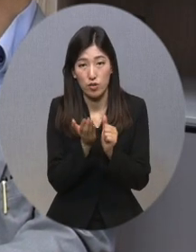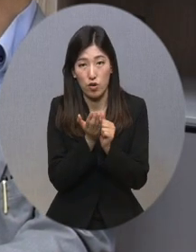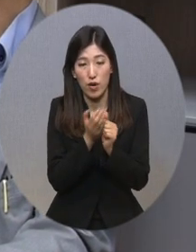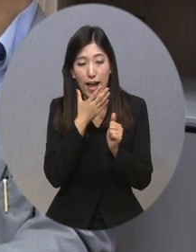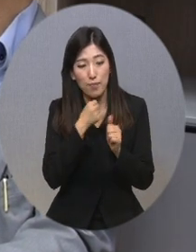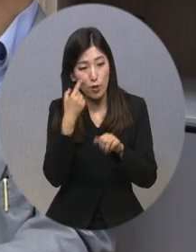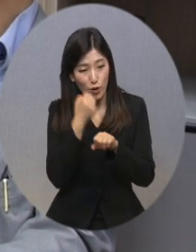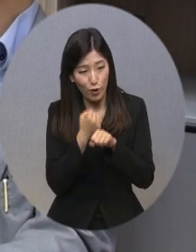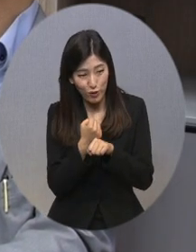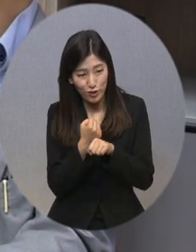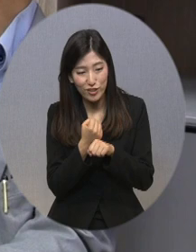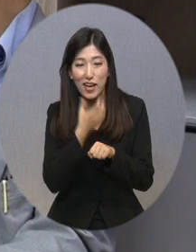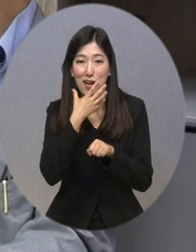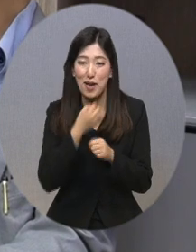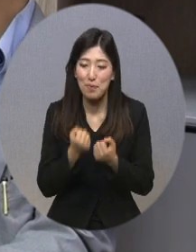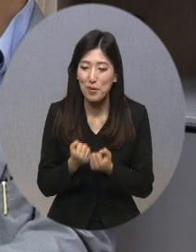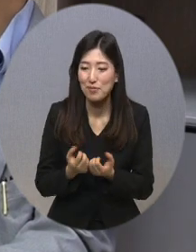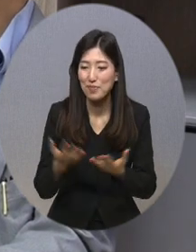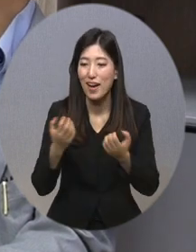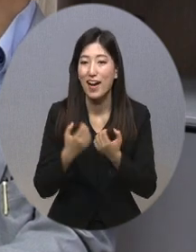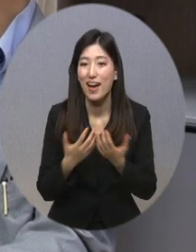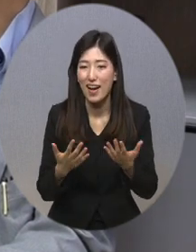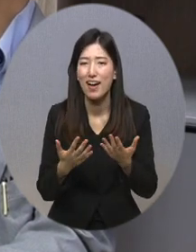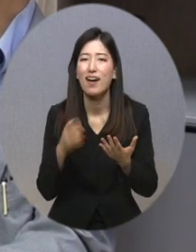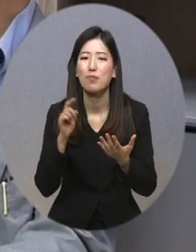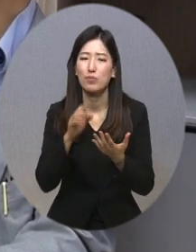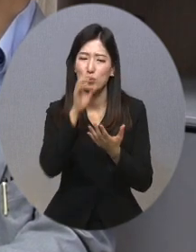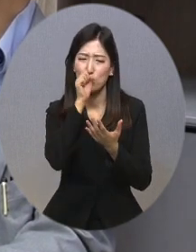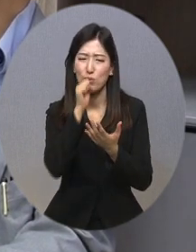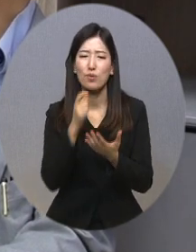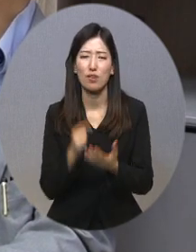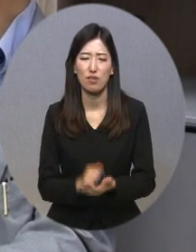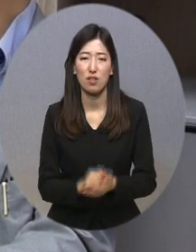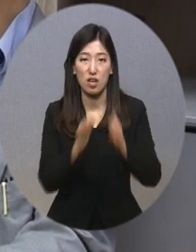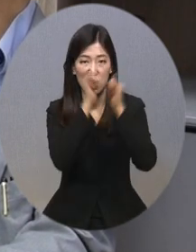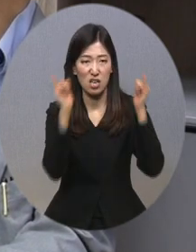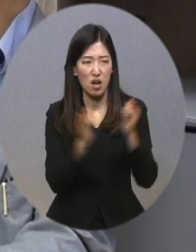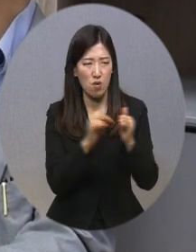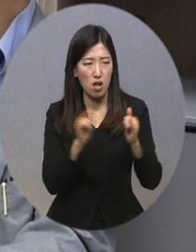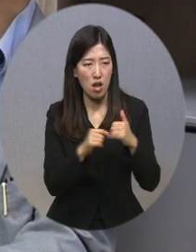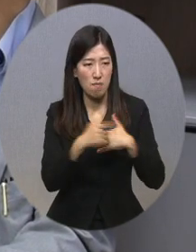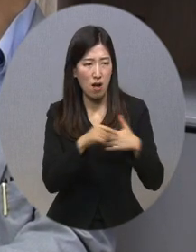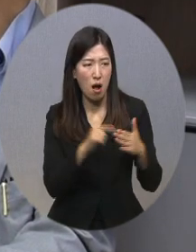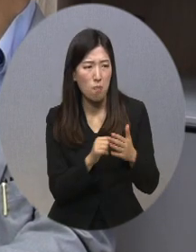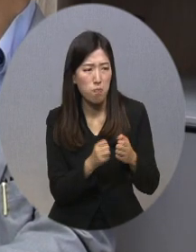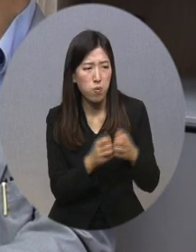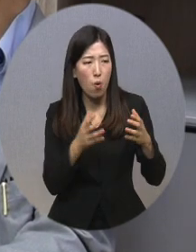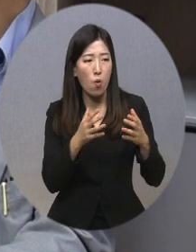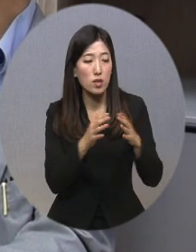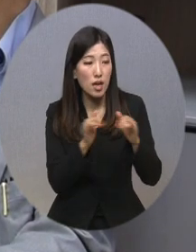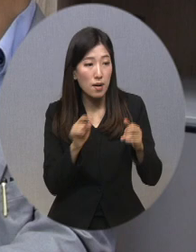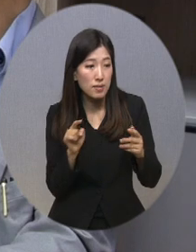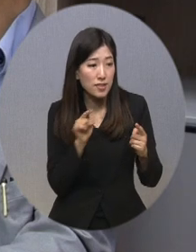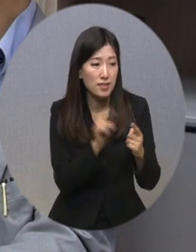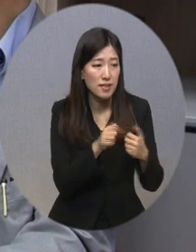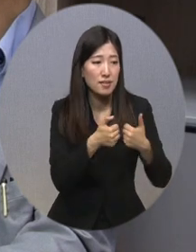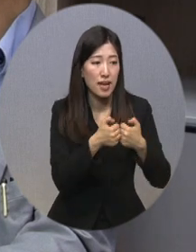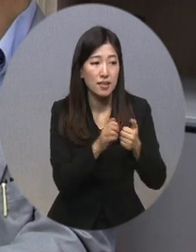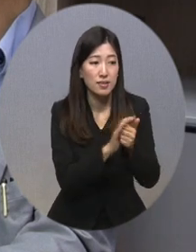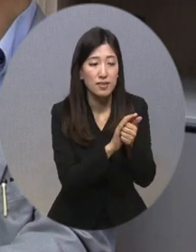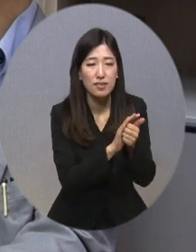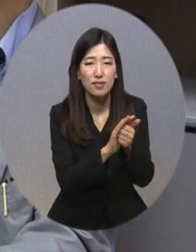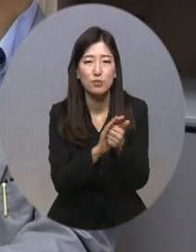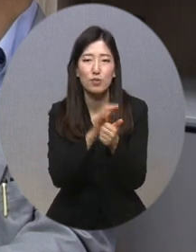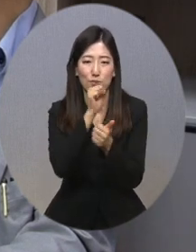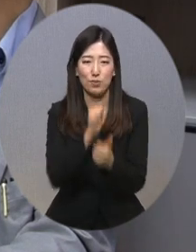정말 그런 시한폭탄들을 제거해주면 참 좋겠다 그런 생각이 들어요. 맞습니다. 그래서 제가 궁극적으로 하고 싶은